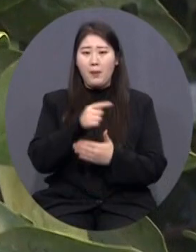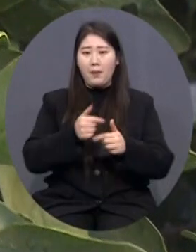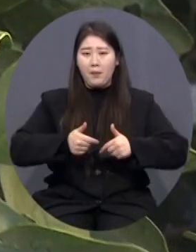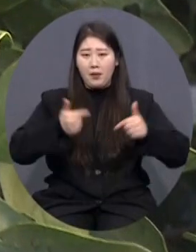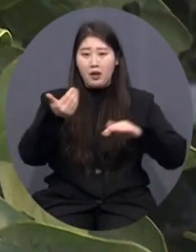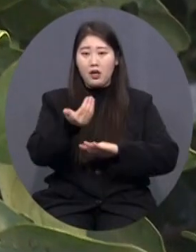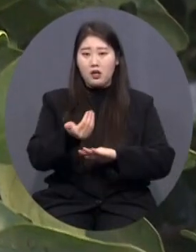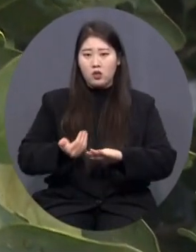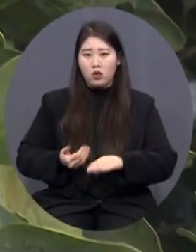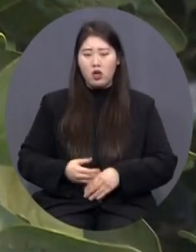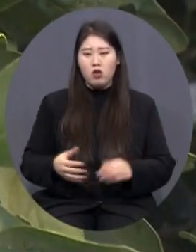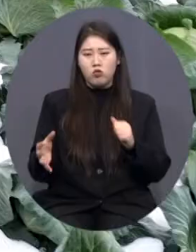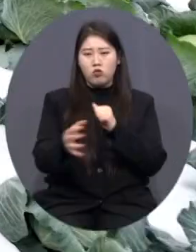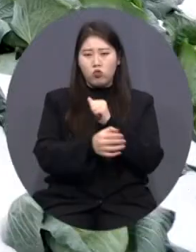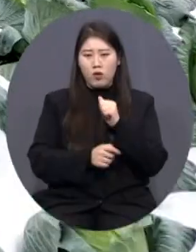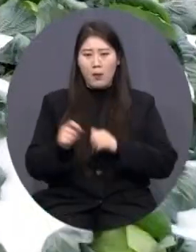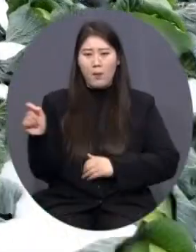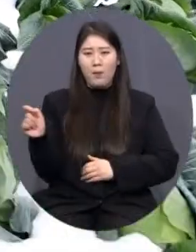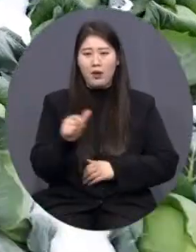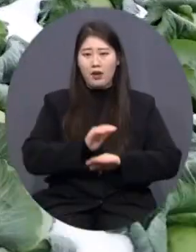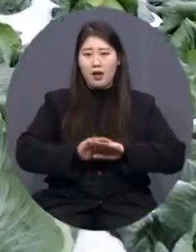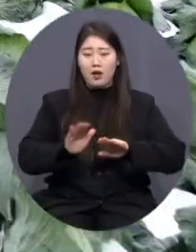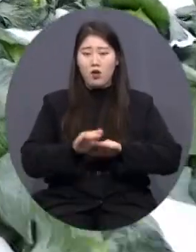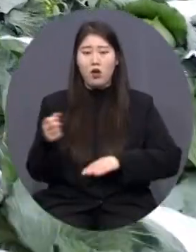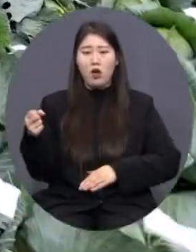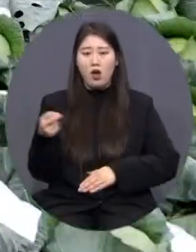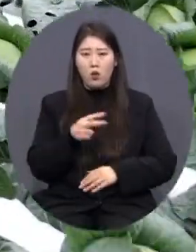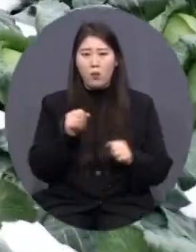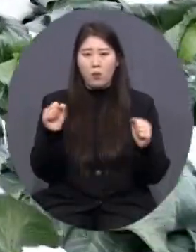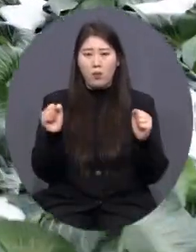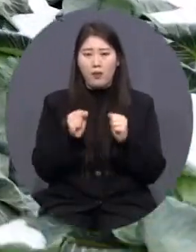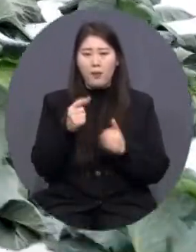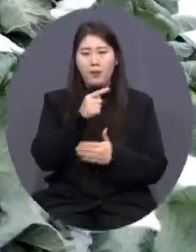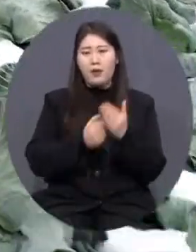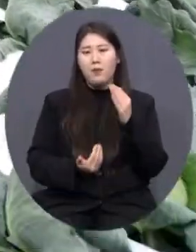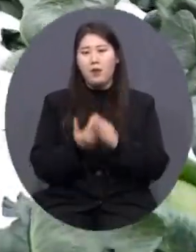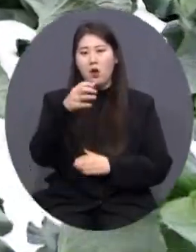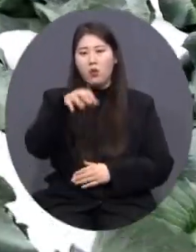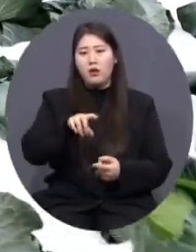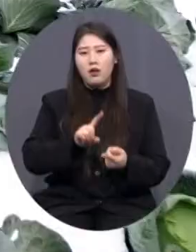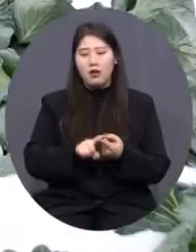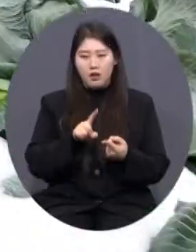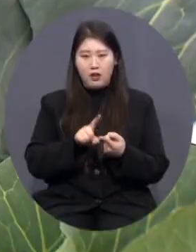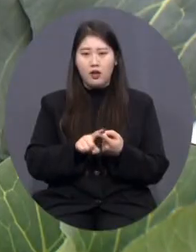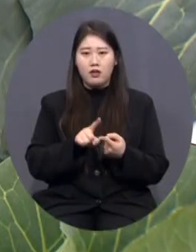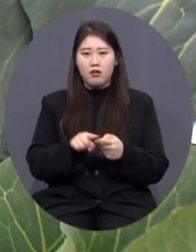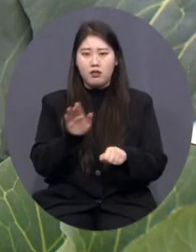전 수확과 출하를 서두르고 언피해를 입은 농작물들이 상품과 섞이지